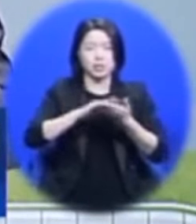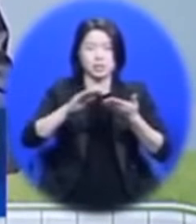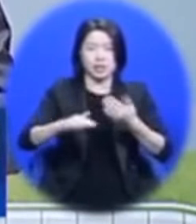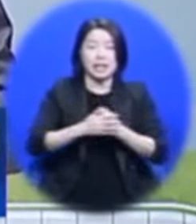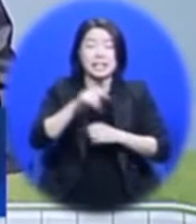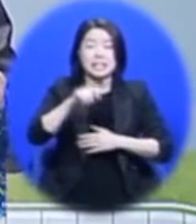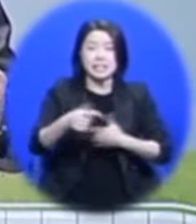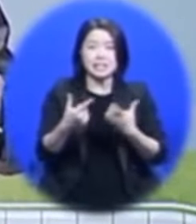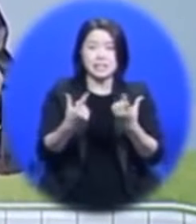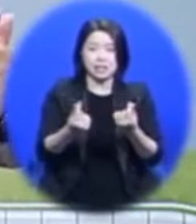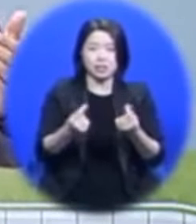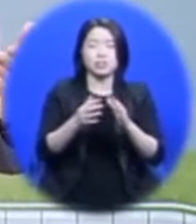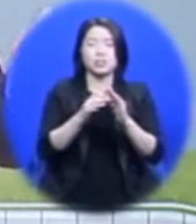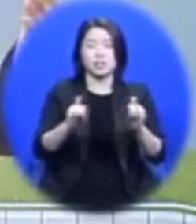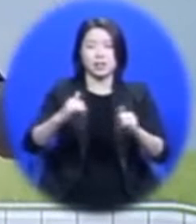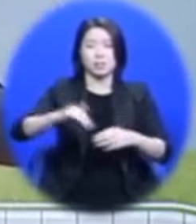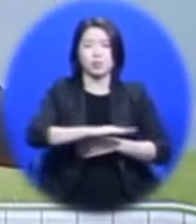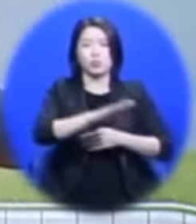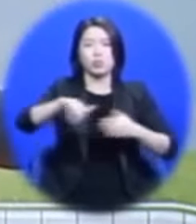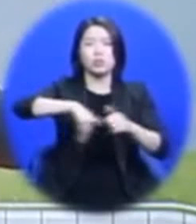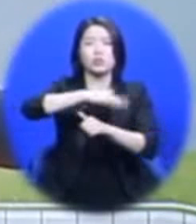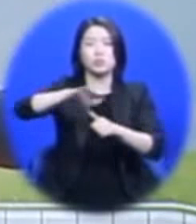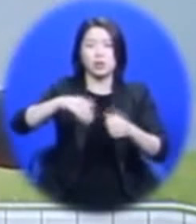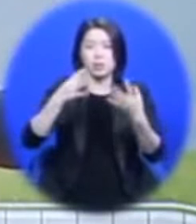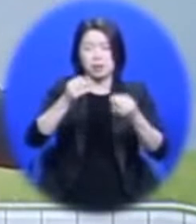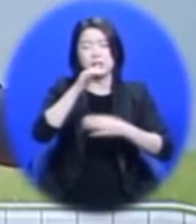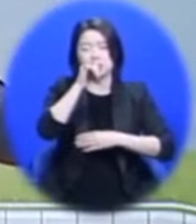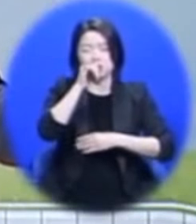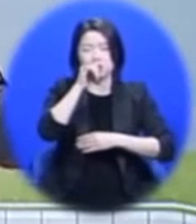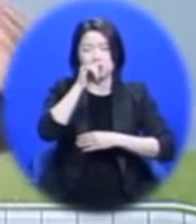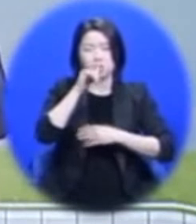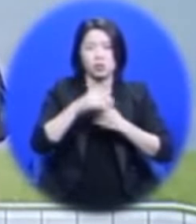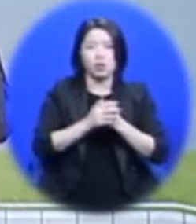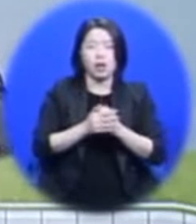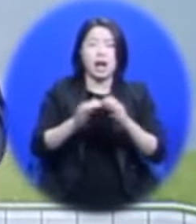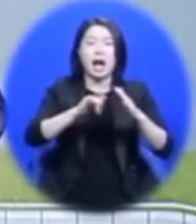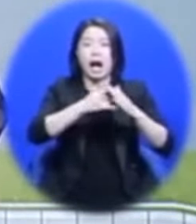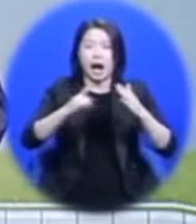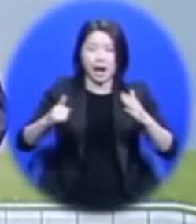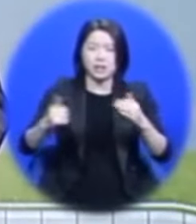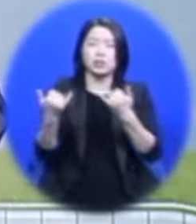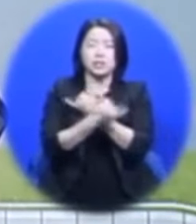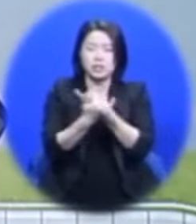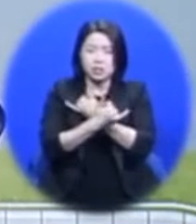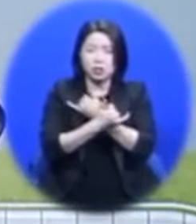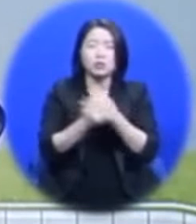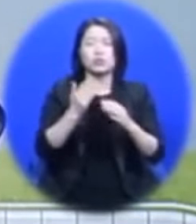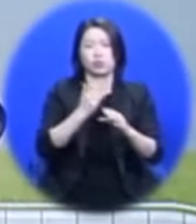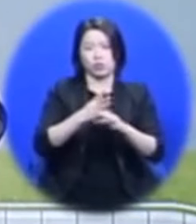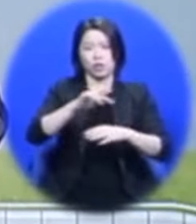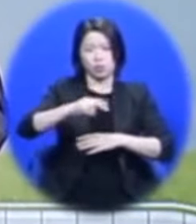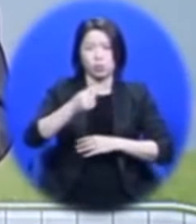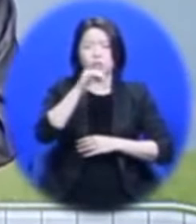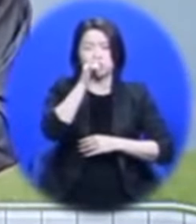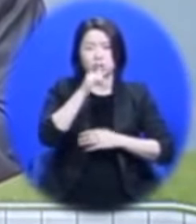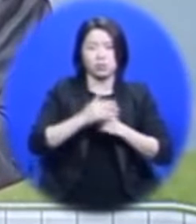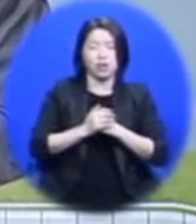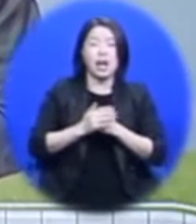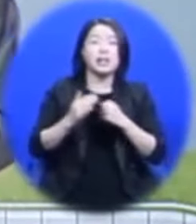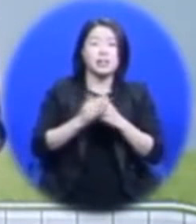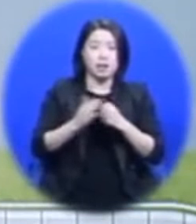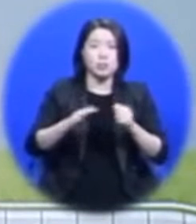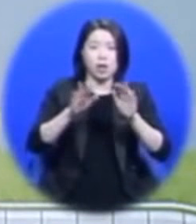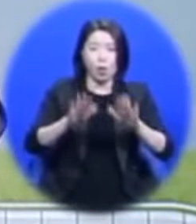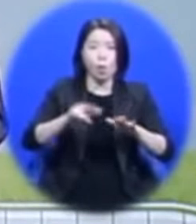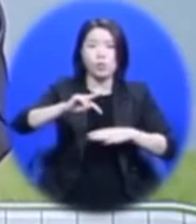이런 사람들이 우리 주변에 있잖아요. 가족과 친척들 사이에도 있습니다. 그래서